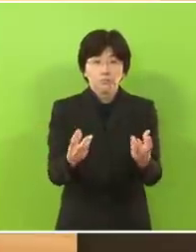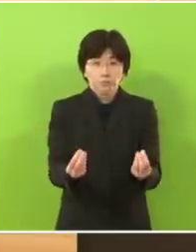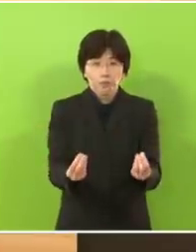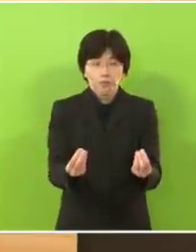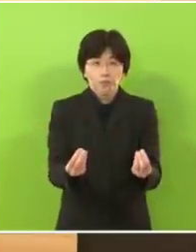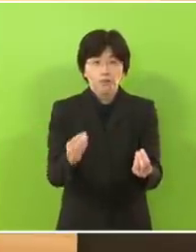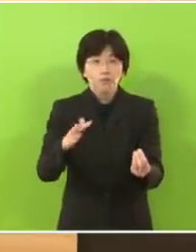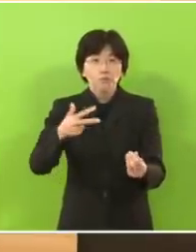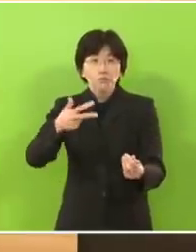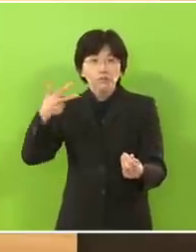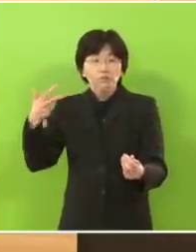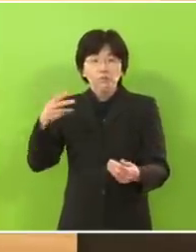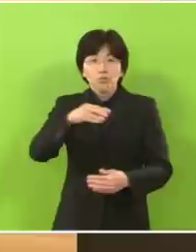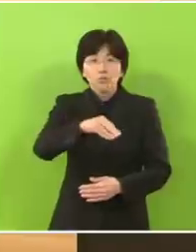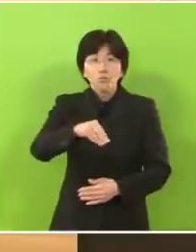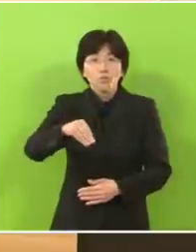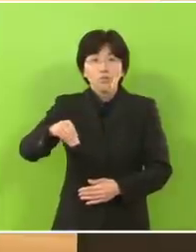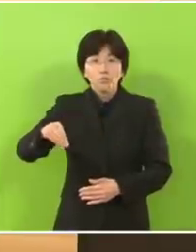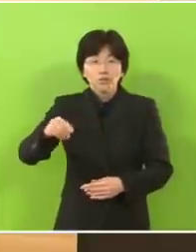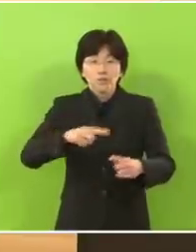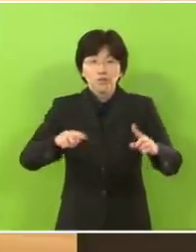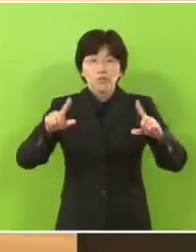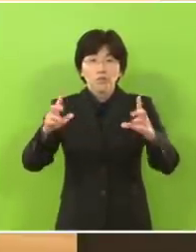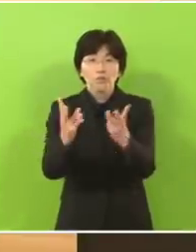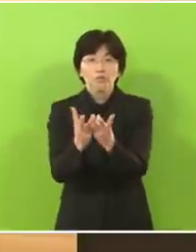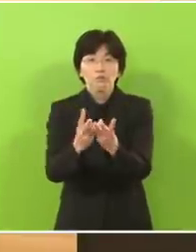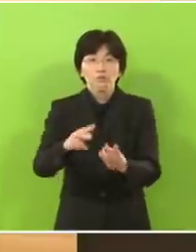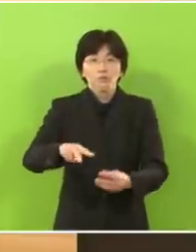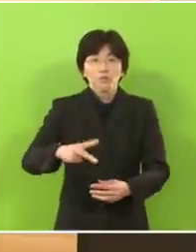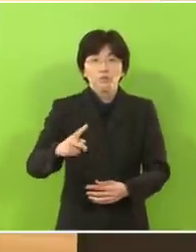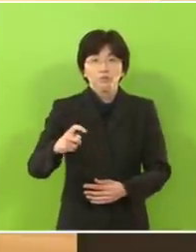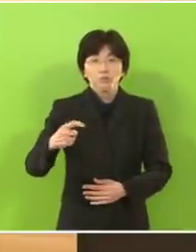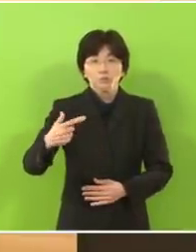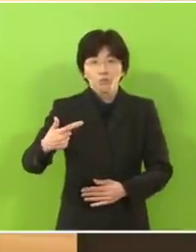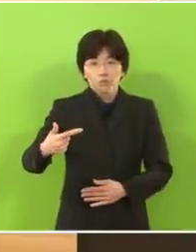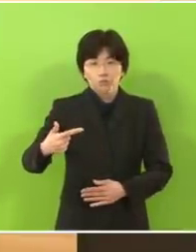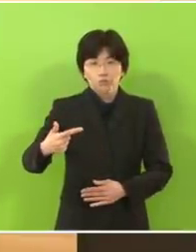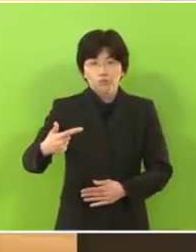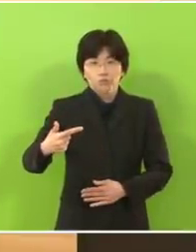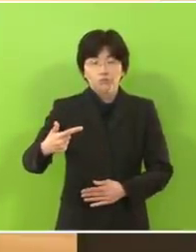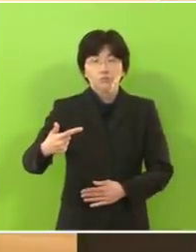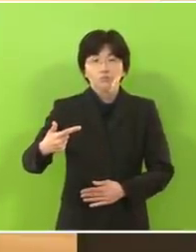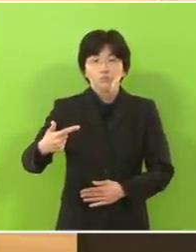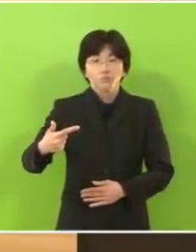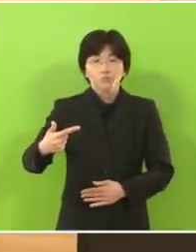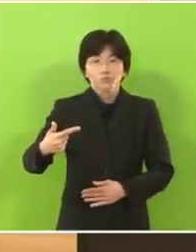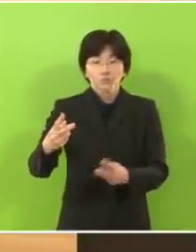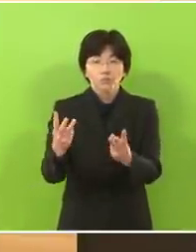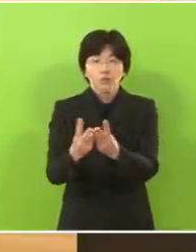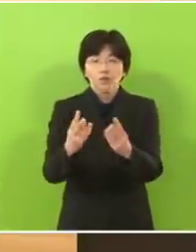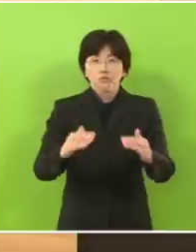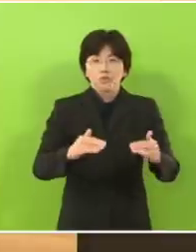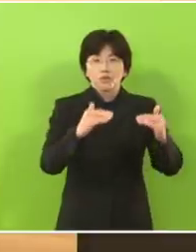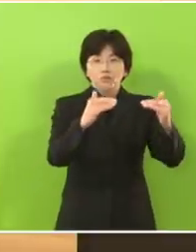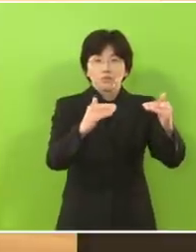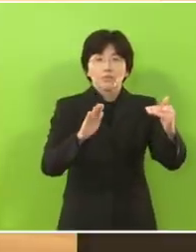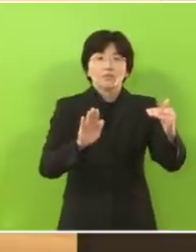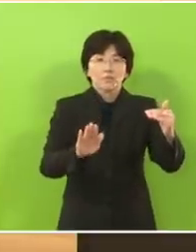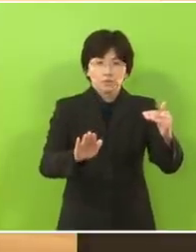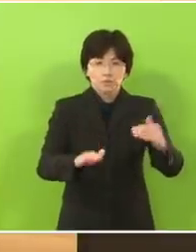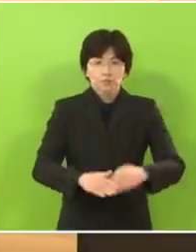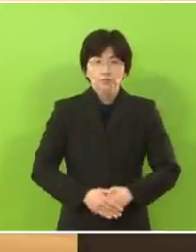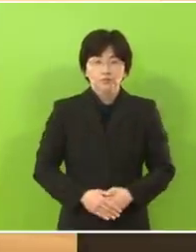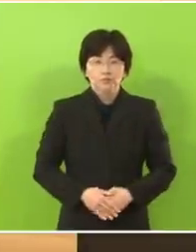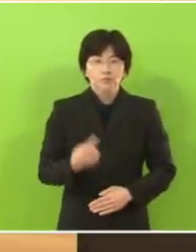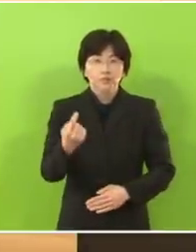先週の土曜日の公表人数は216名でございましたんでそれは上回っております